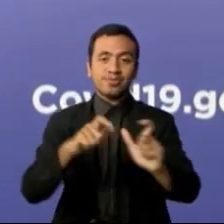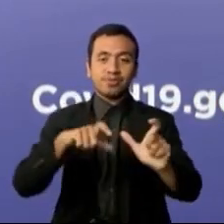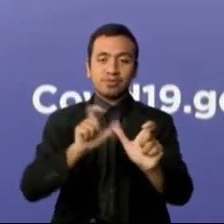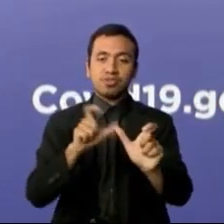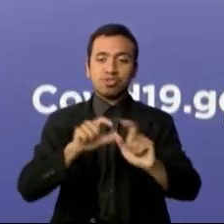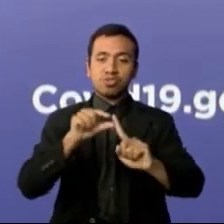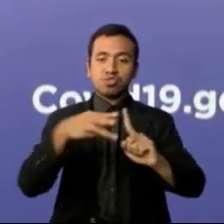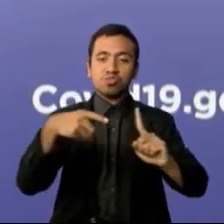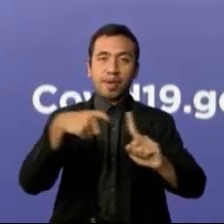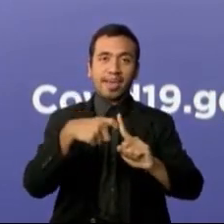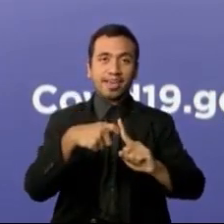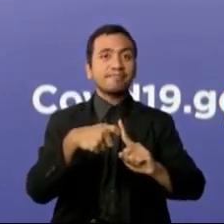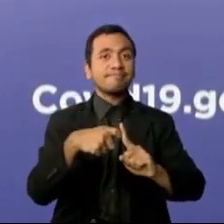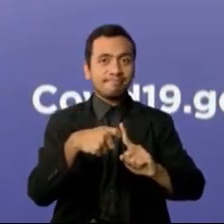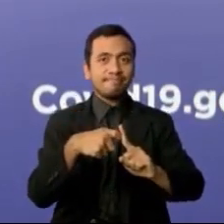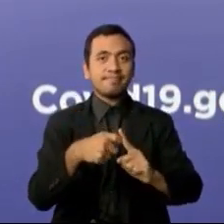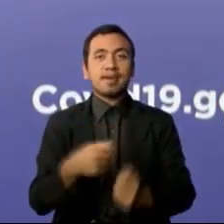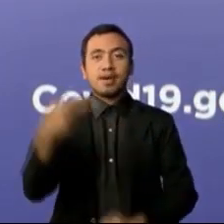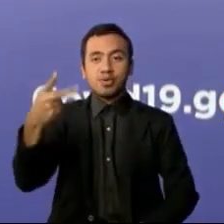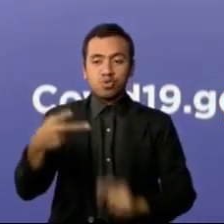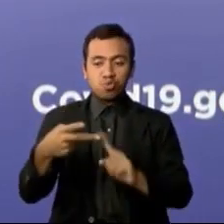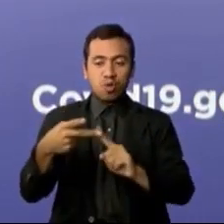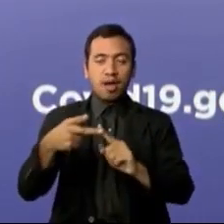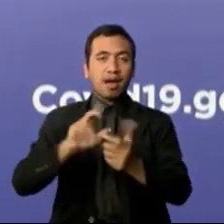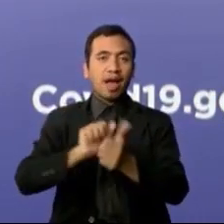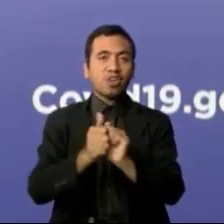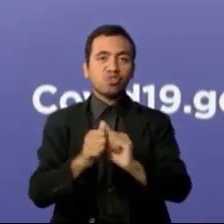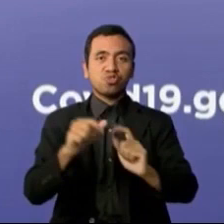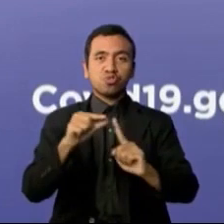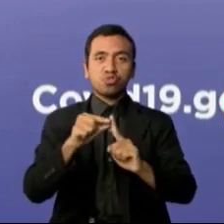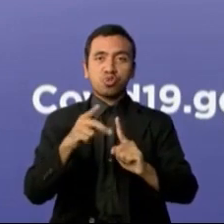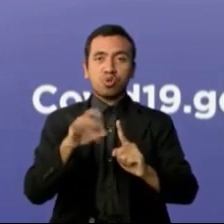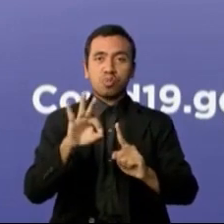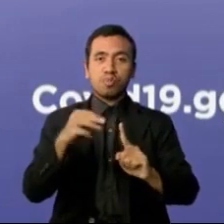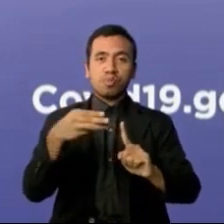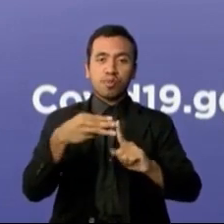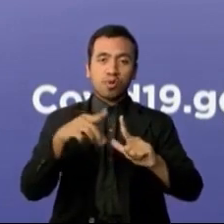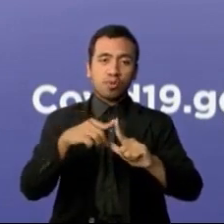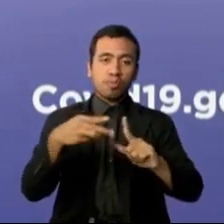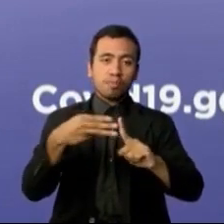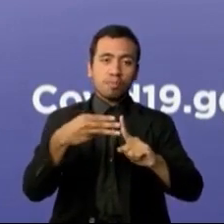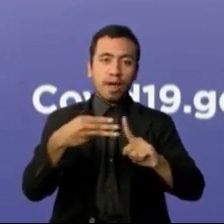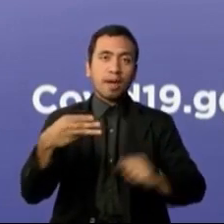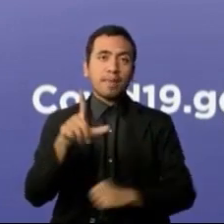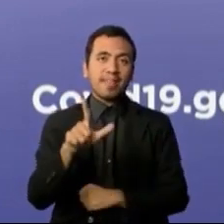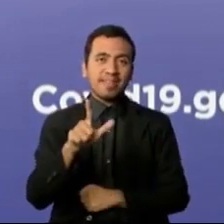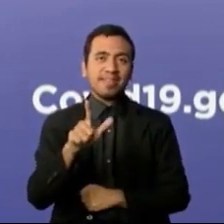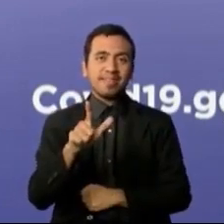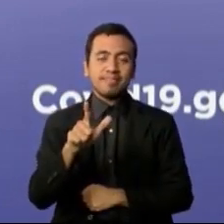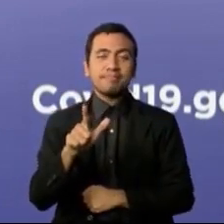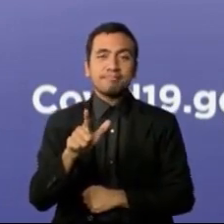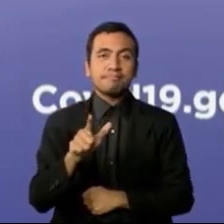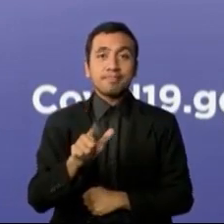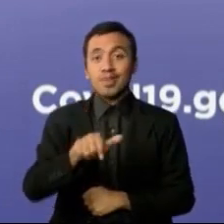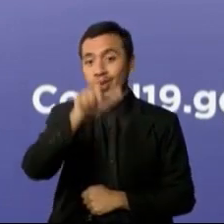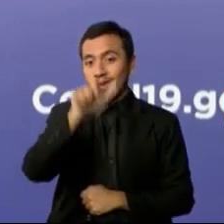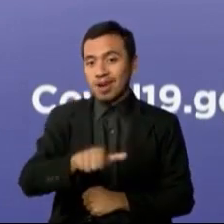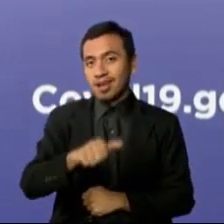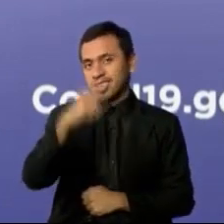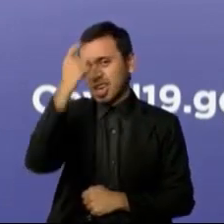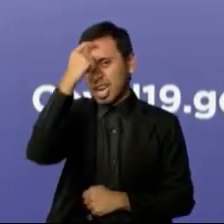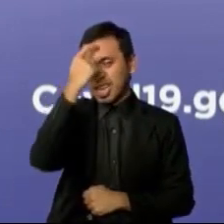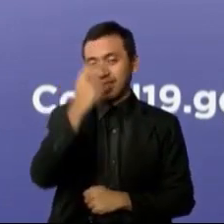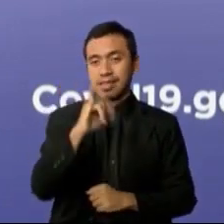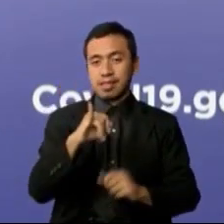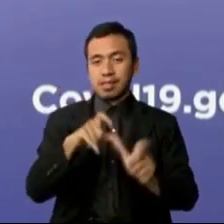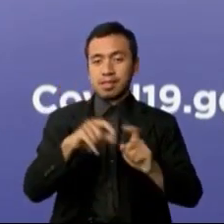Kemudian yang kedua adalah kasus probable ini adalah penderita dengan infeksi saluran pernapasan berat